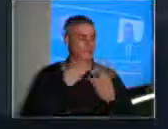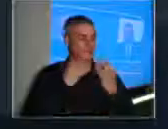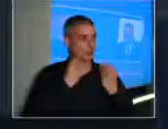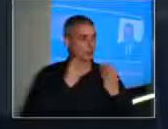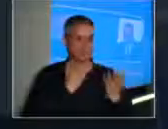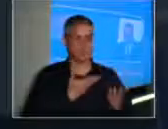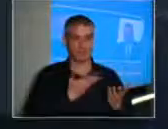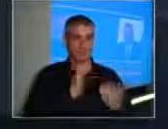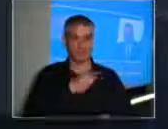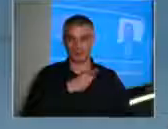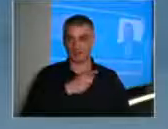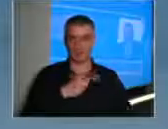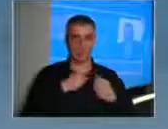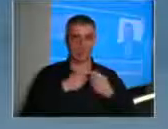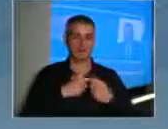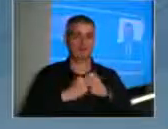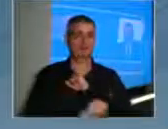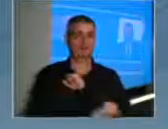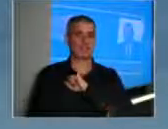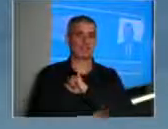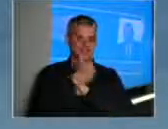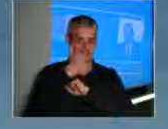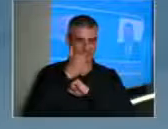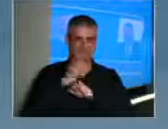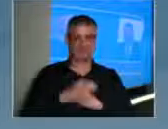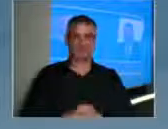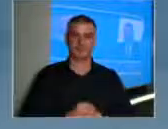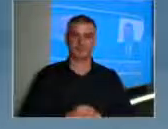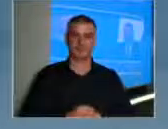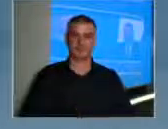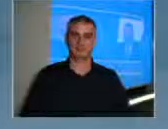תודה גם לך, סגן השר.